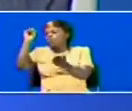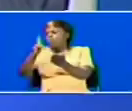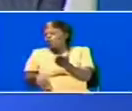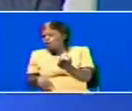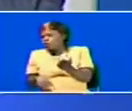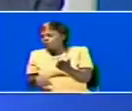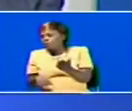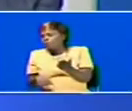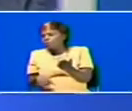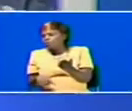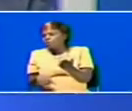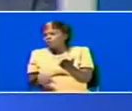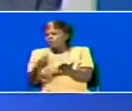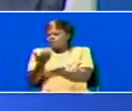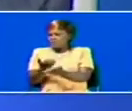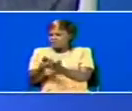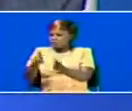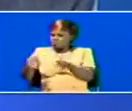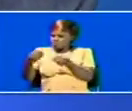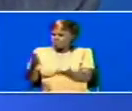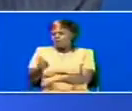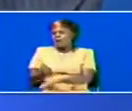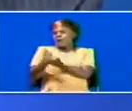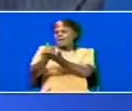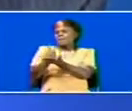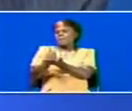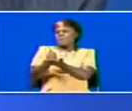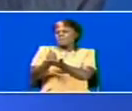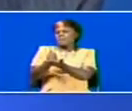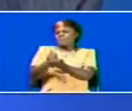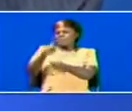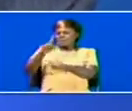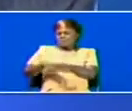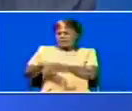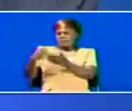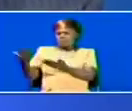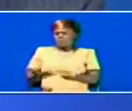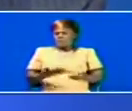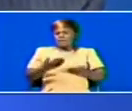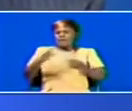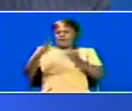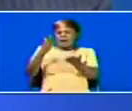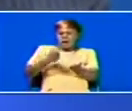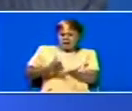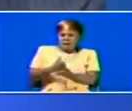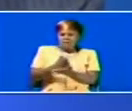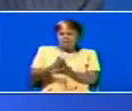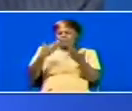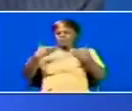ulivyoona, na ukitoa ushahidi ule ndio ambao utakuwa unasaidia katika kuleta afueni na mahaki kwa wale